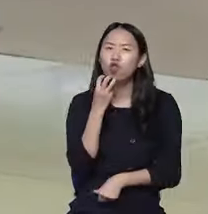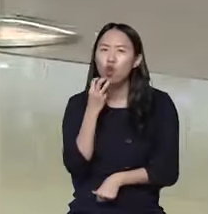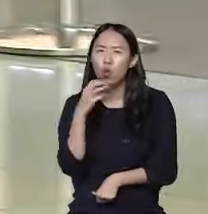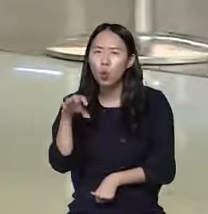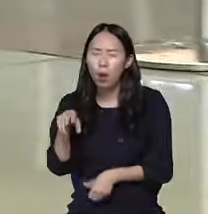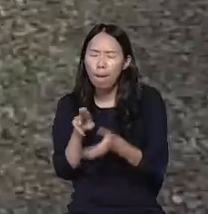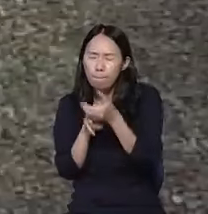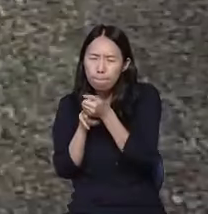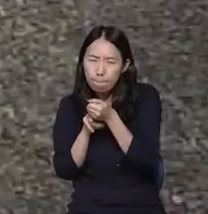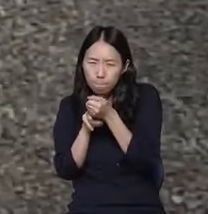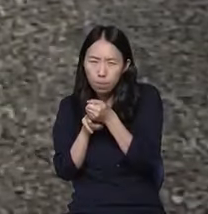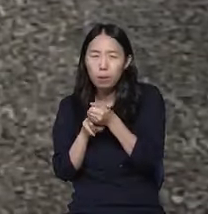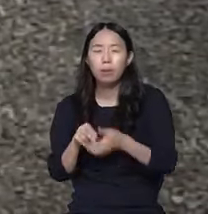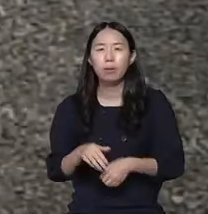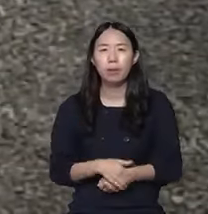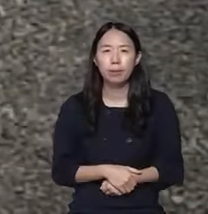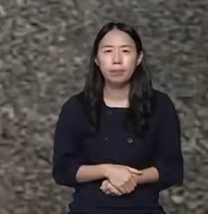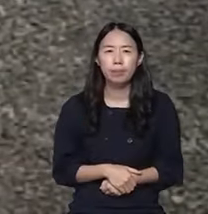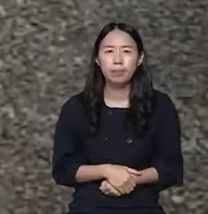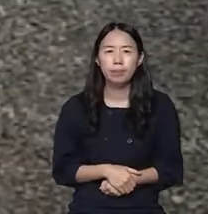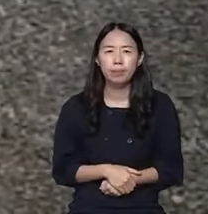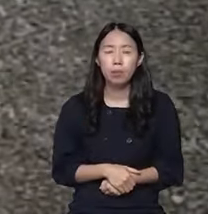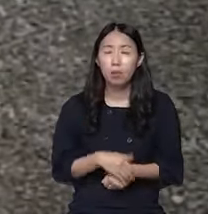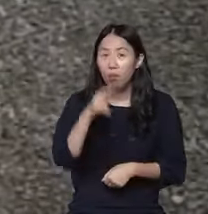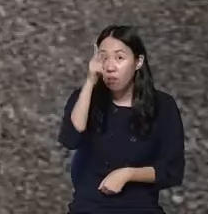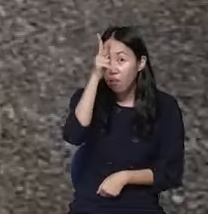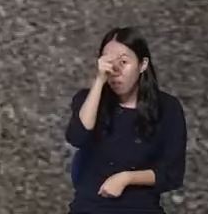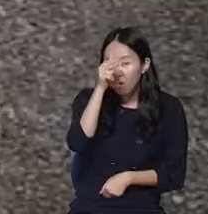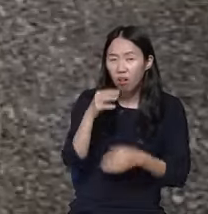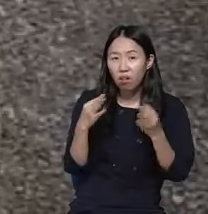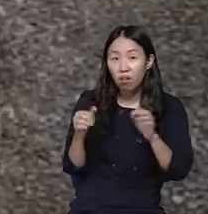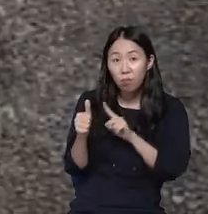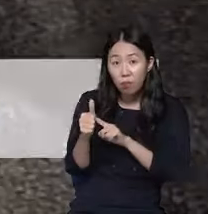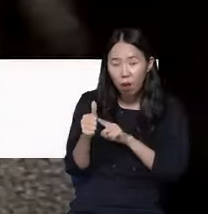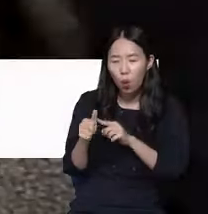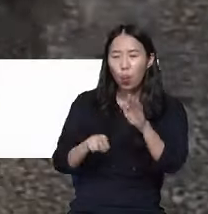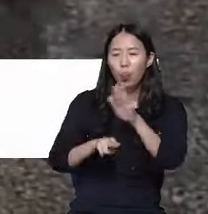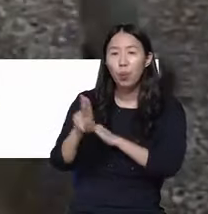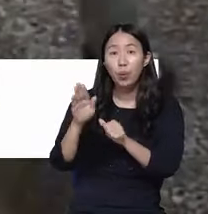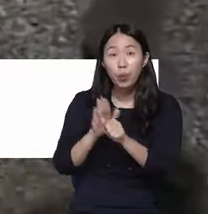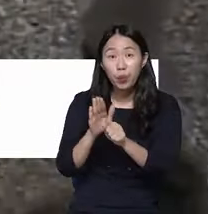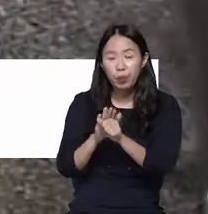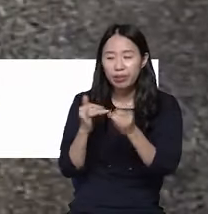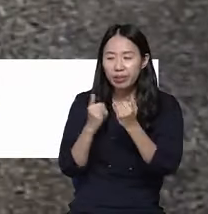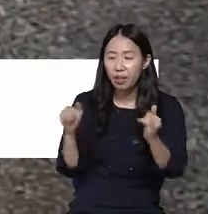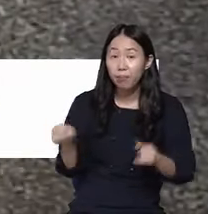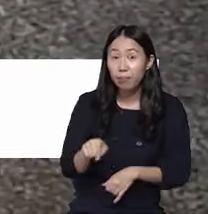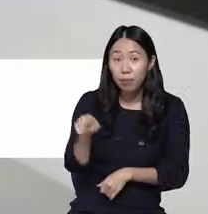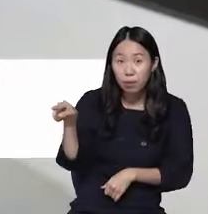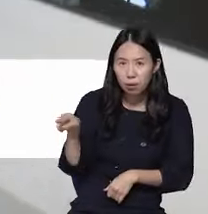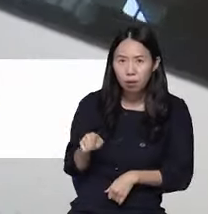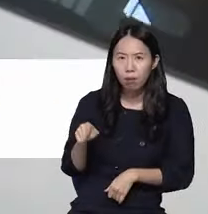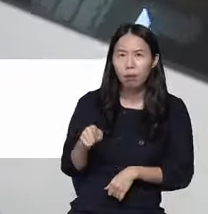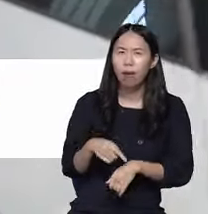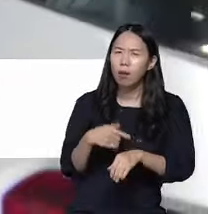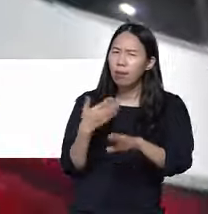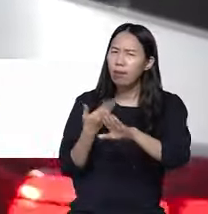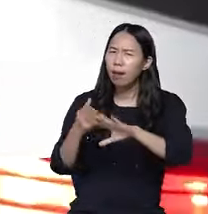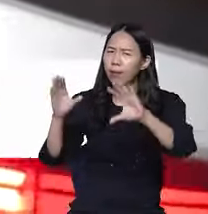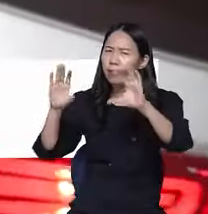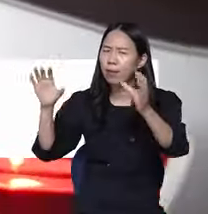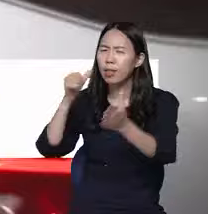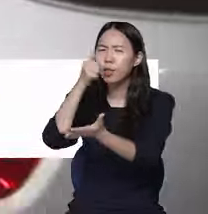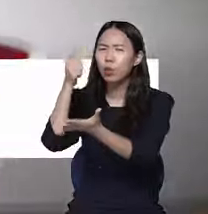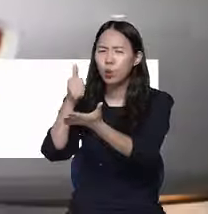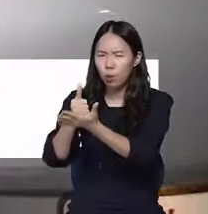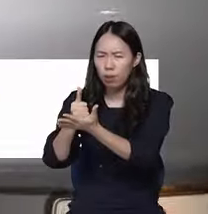서울로 숨어든 것으로 확인됐습니다. 경찰은 김 씨와 도피를 도운 조력자들에 대해 해외 조직과의 범죄